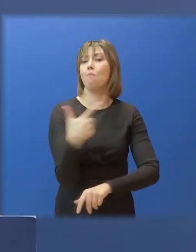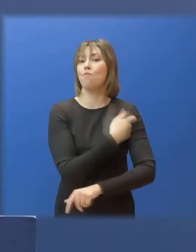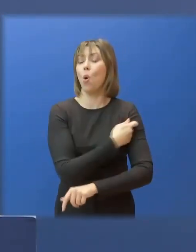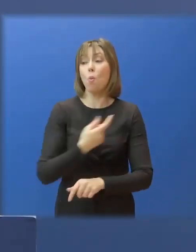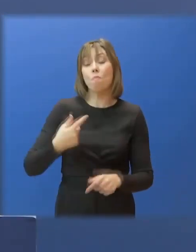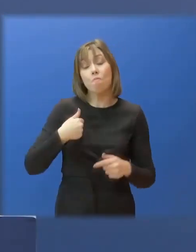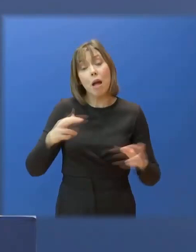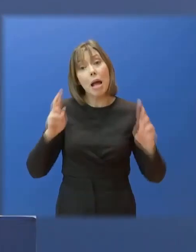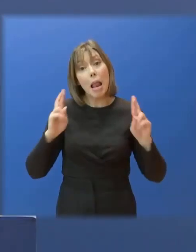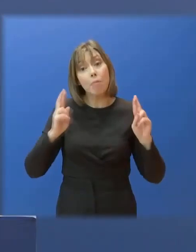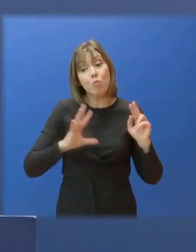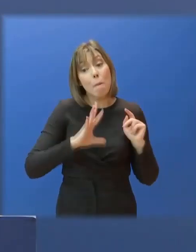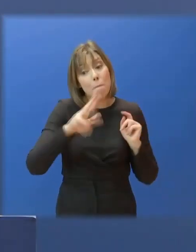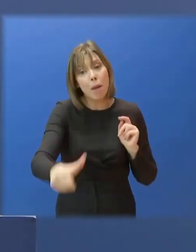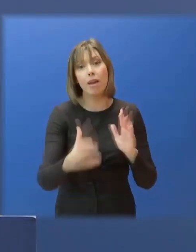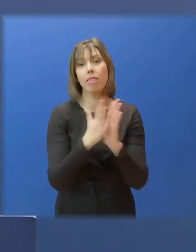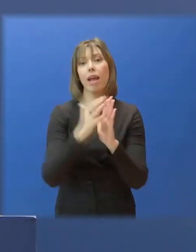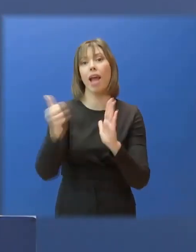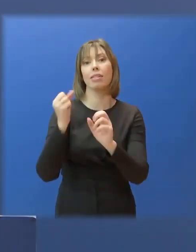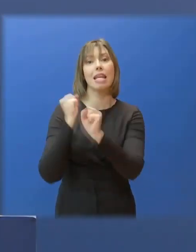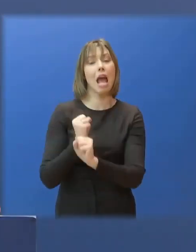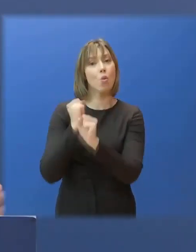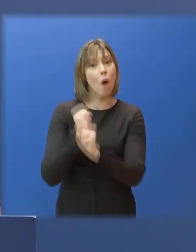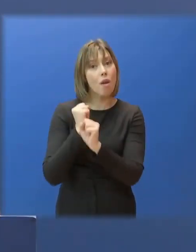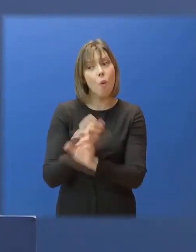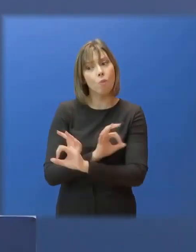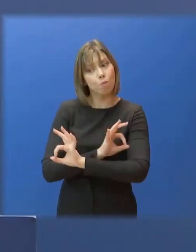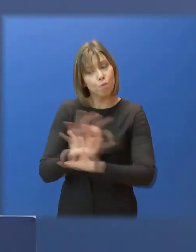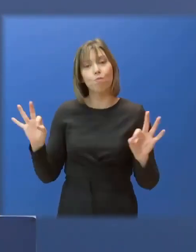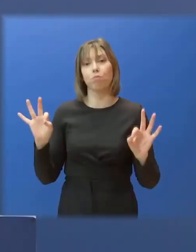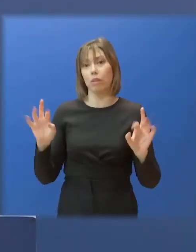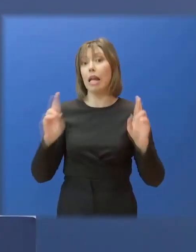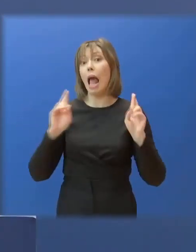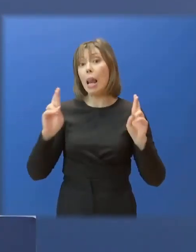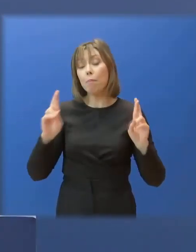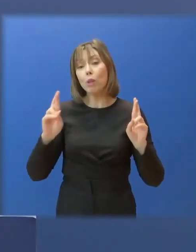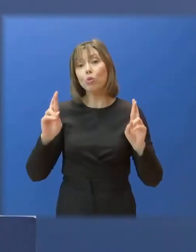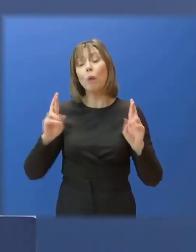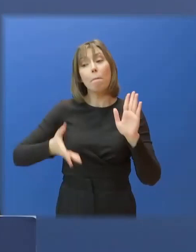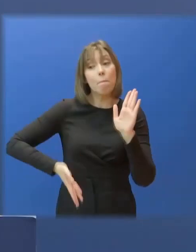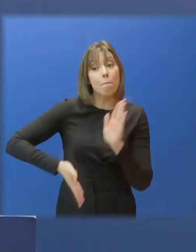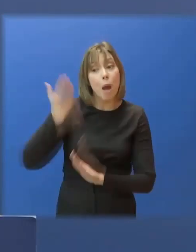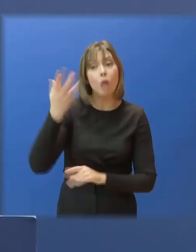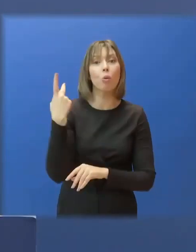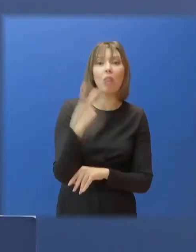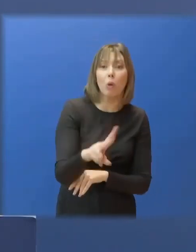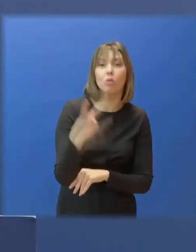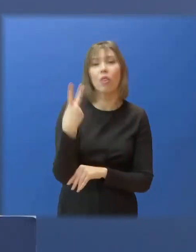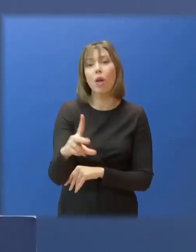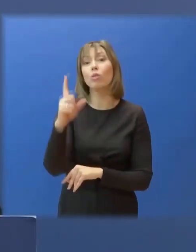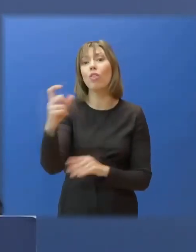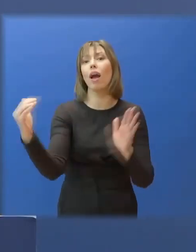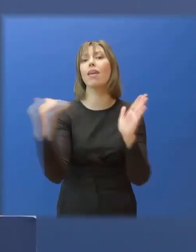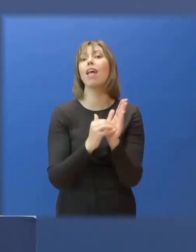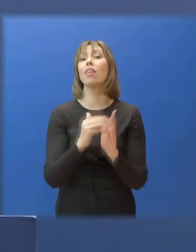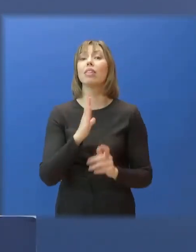της προθεσμίας, τη 16η Ιανουαρίου, έχουμε βάσιμες ελπίδες να ξεπεράσουμε τις 200 με 210.000, να πάμε δηλαδή